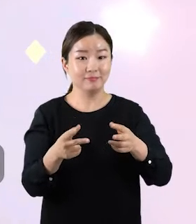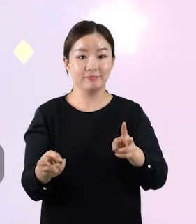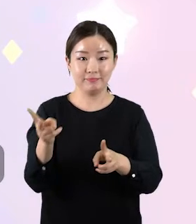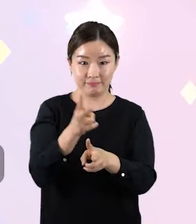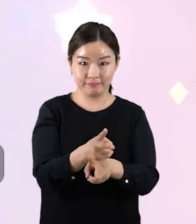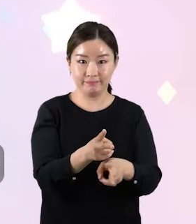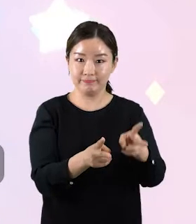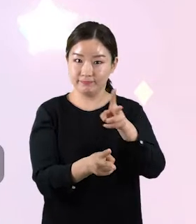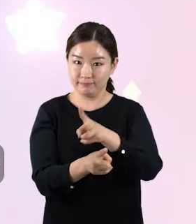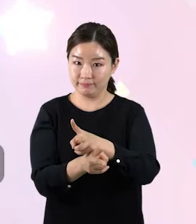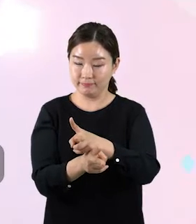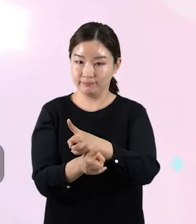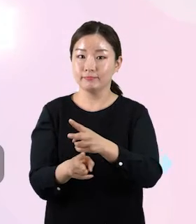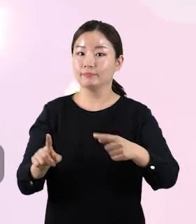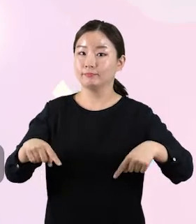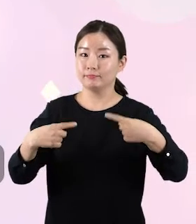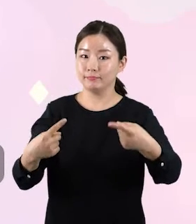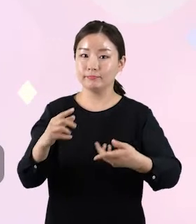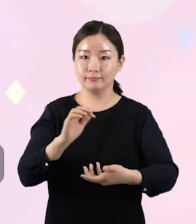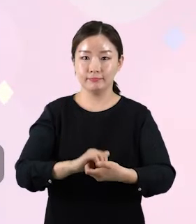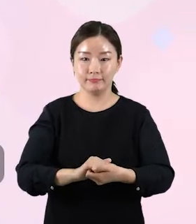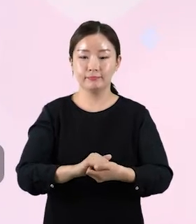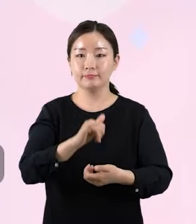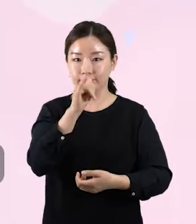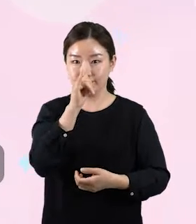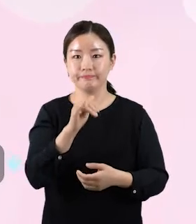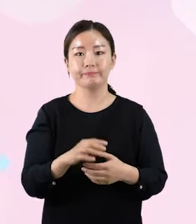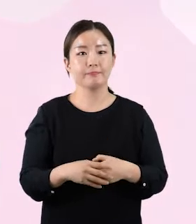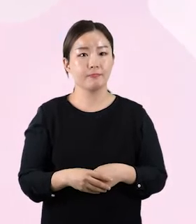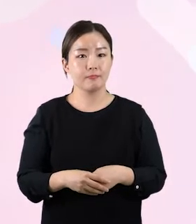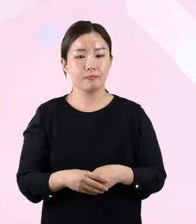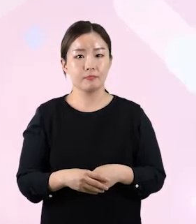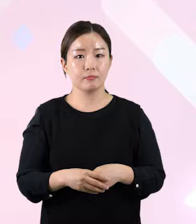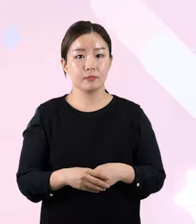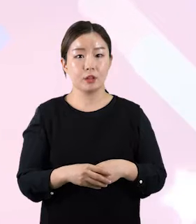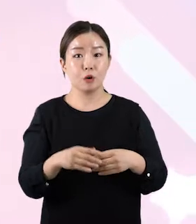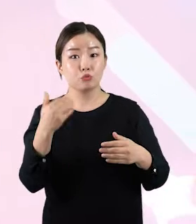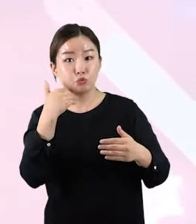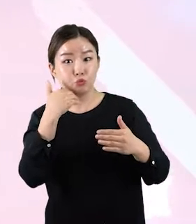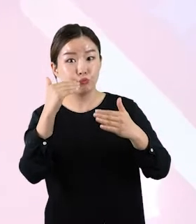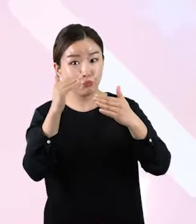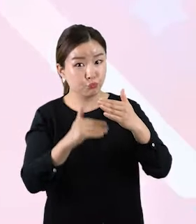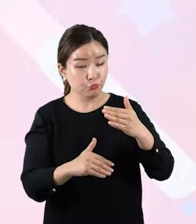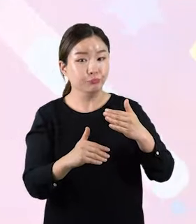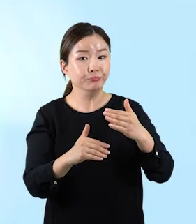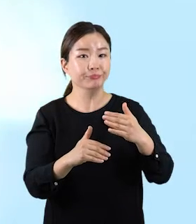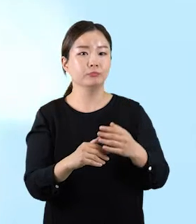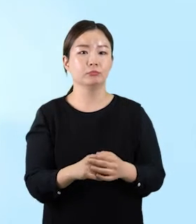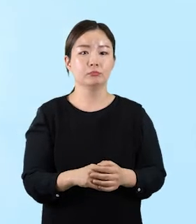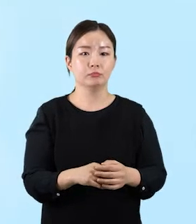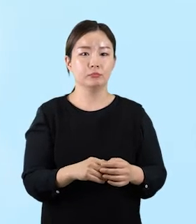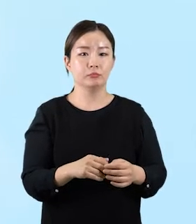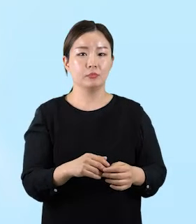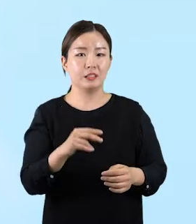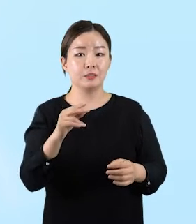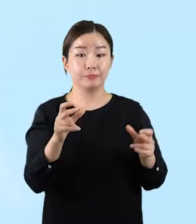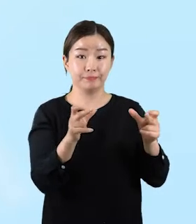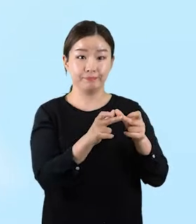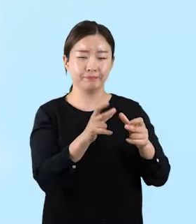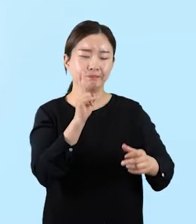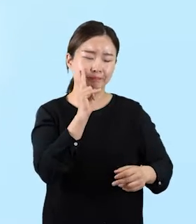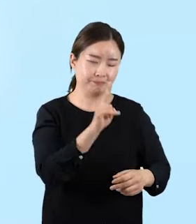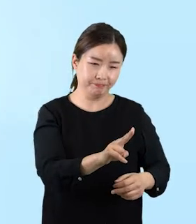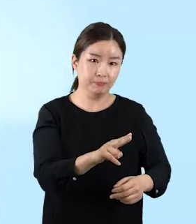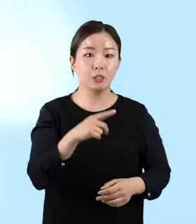사업은 2년 이상 연속 참여가 제한되어 있습니다. 하지만 예외 사항이 있는데요. 장애 정도가